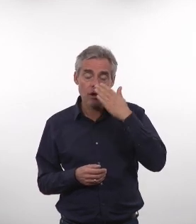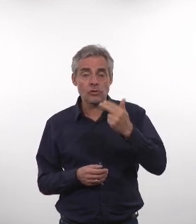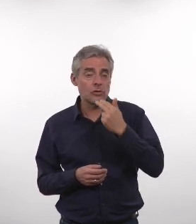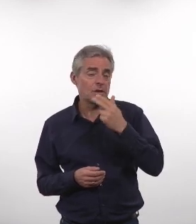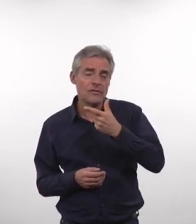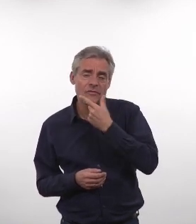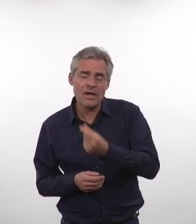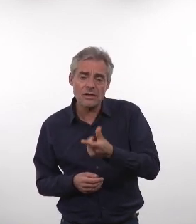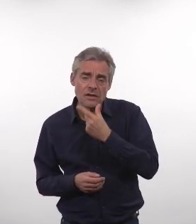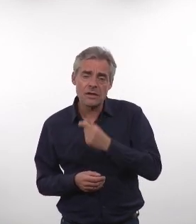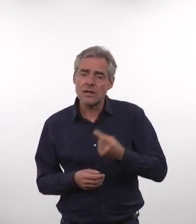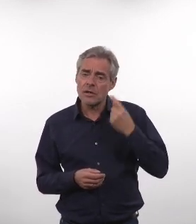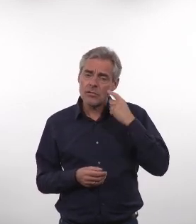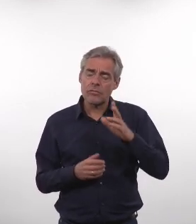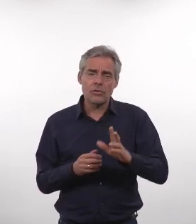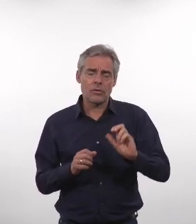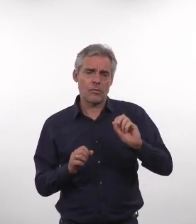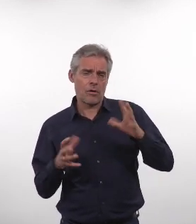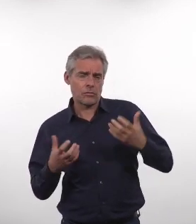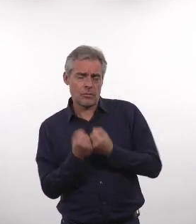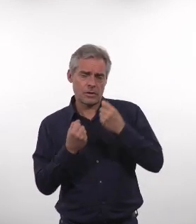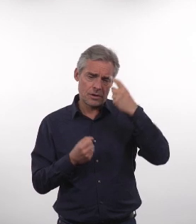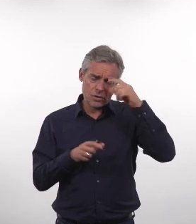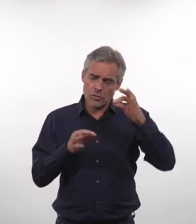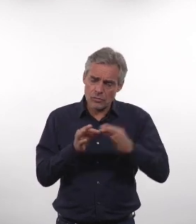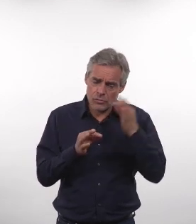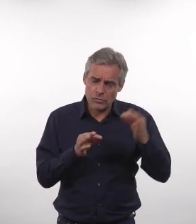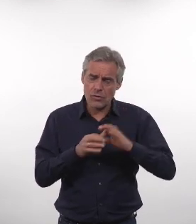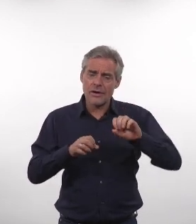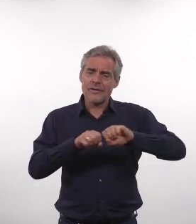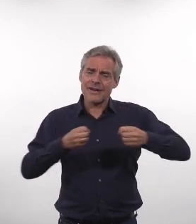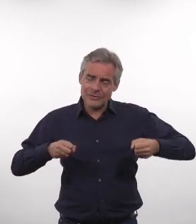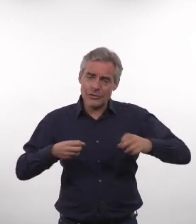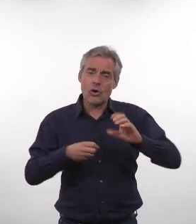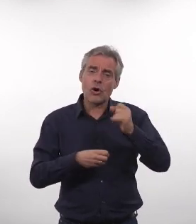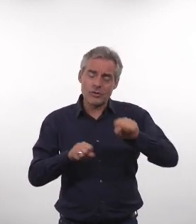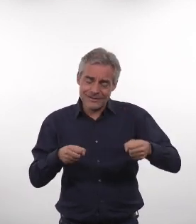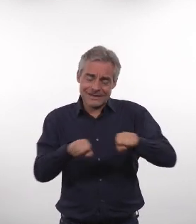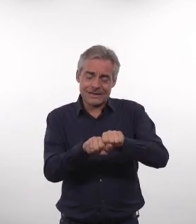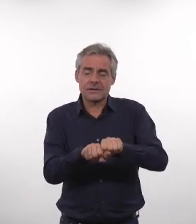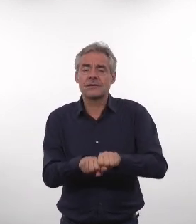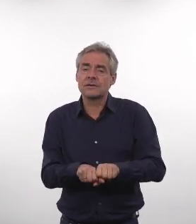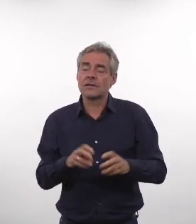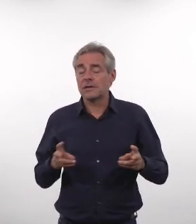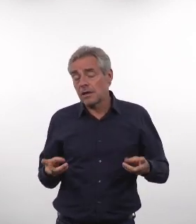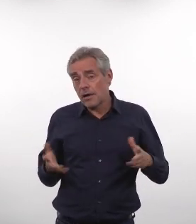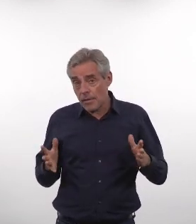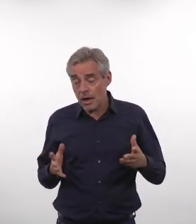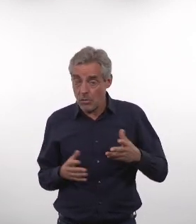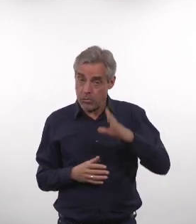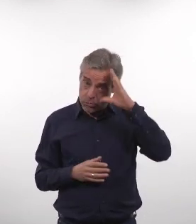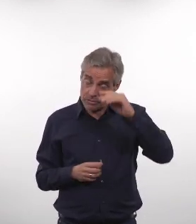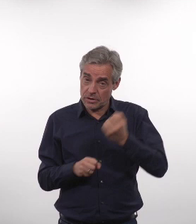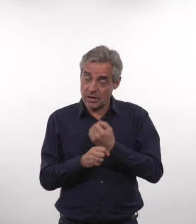facilement pour plutôt la traumatologie, hein, tout ce qui est suture, tout ce qui est réduction de fractures, etc. Mais par contre, les professionnels qui